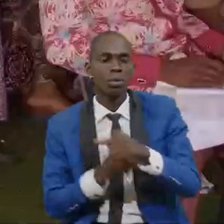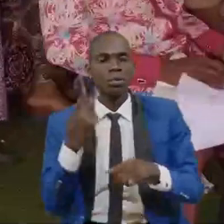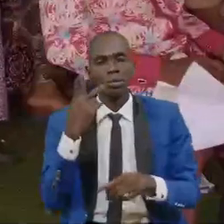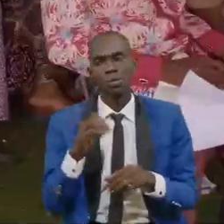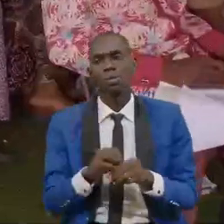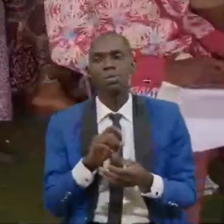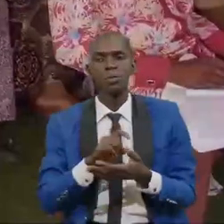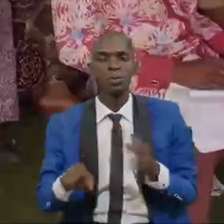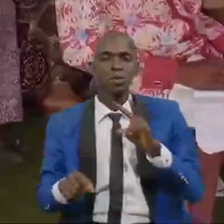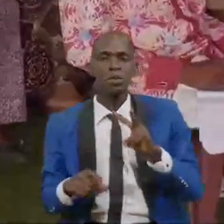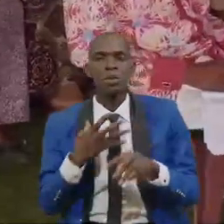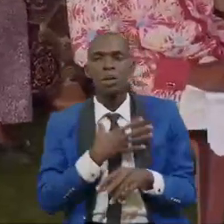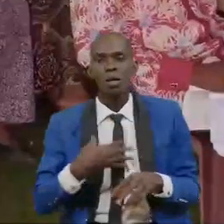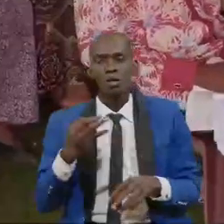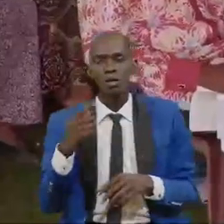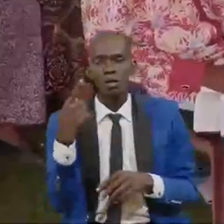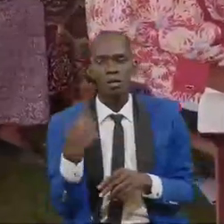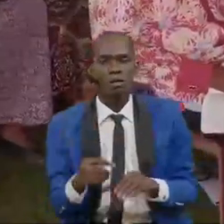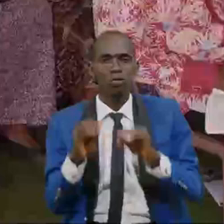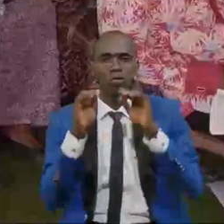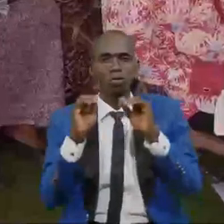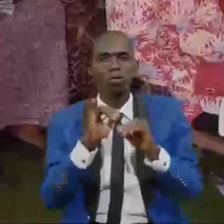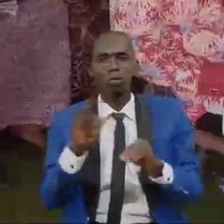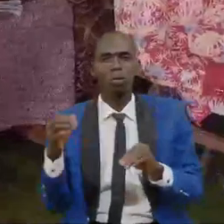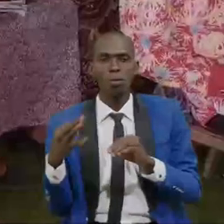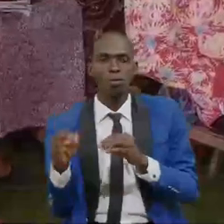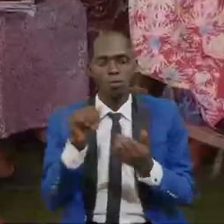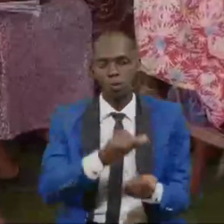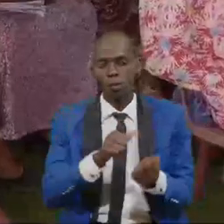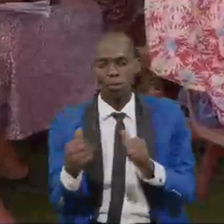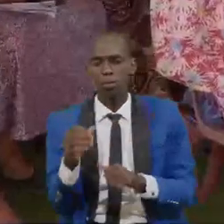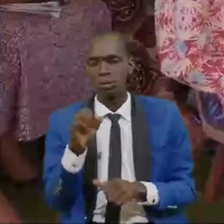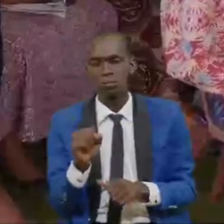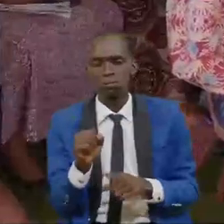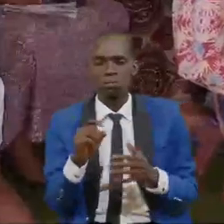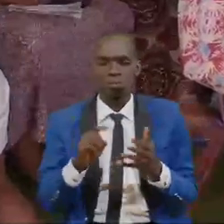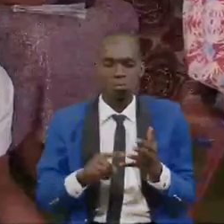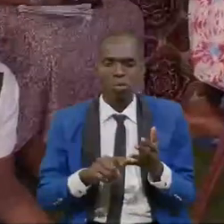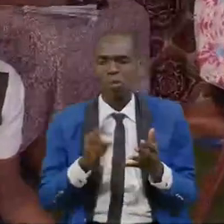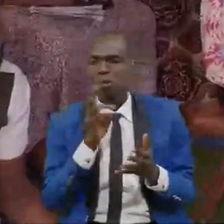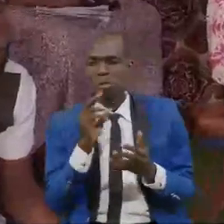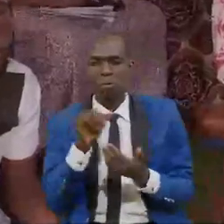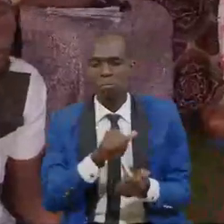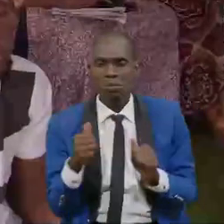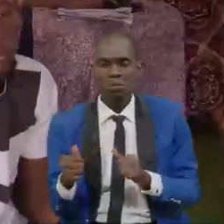Verset 2, de la doctrine des baptêmes, baptême d'eau.